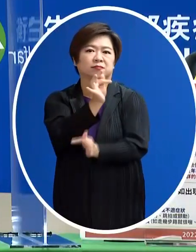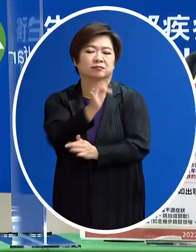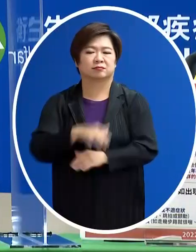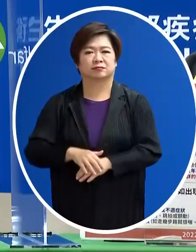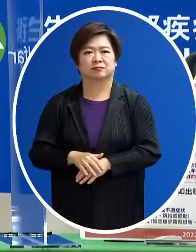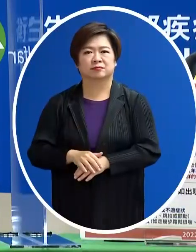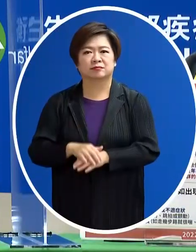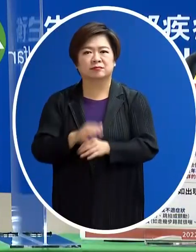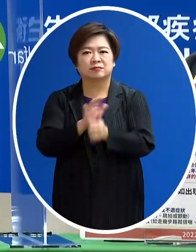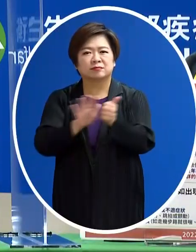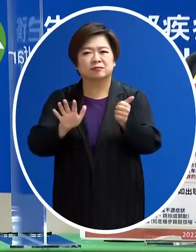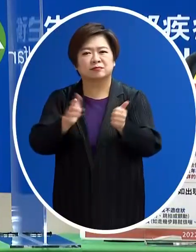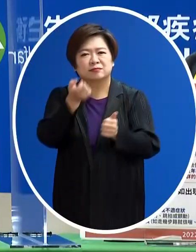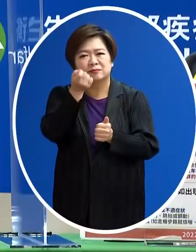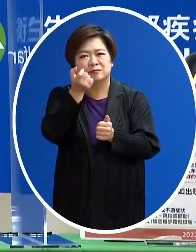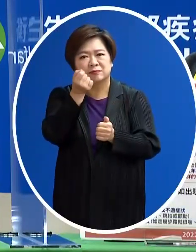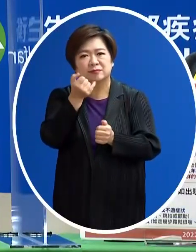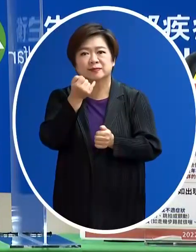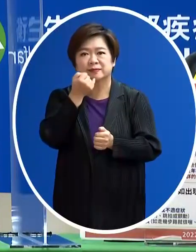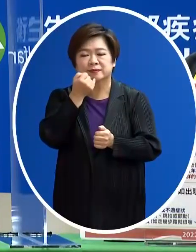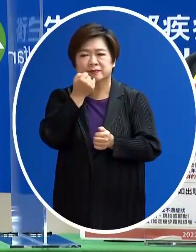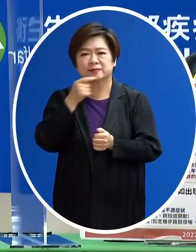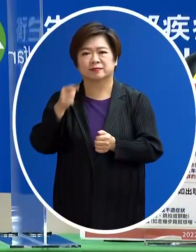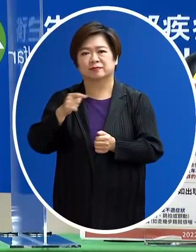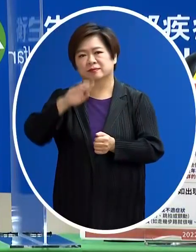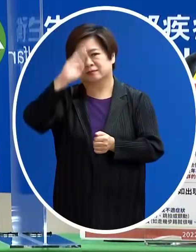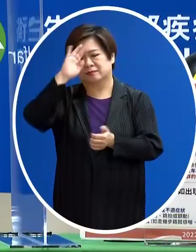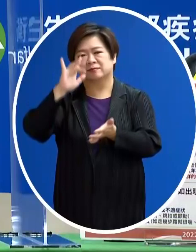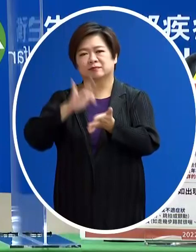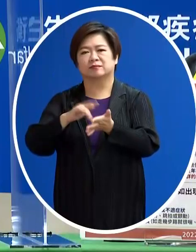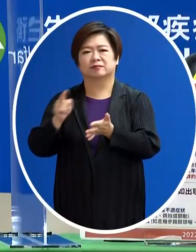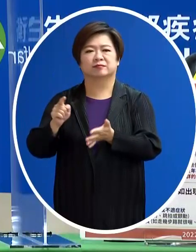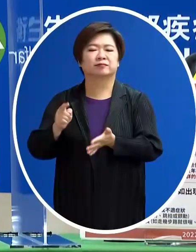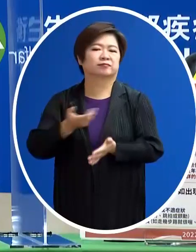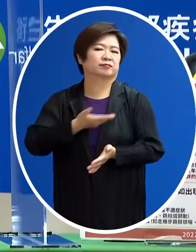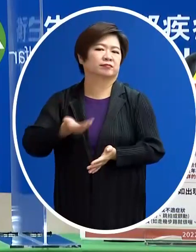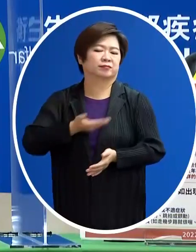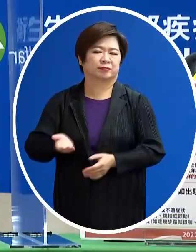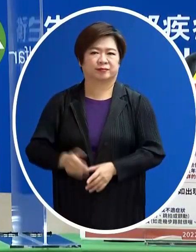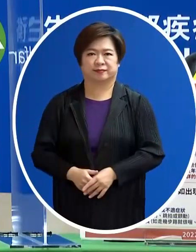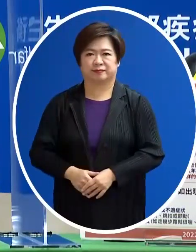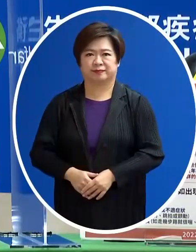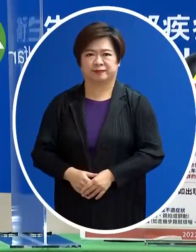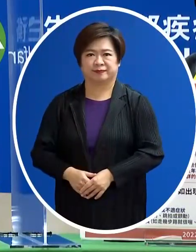伤害最小的情况下，能够跟与病毒来共存。好，一题。